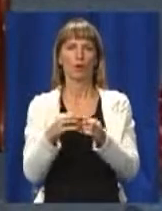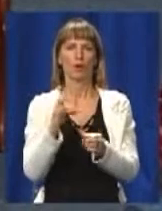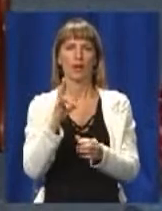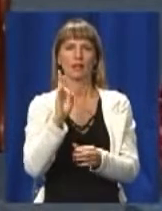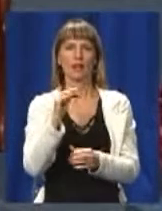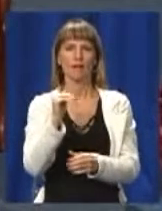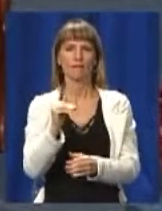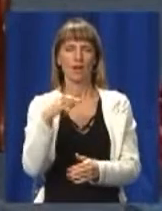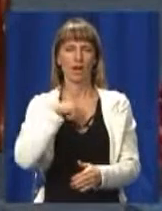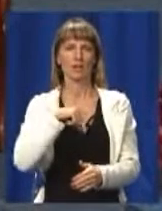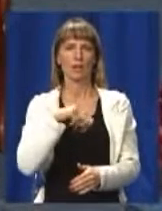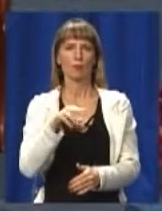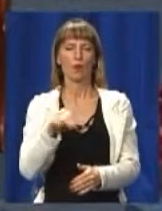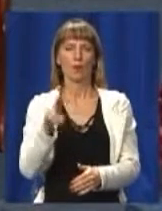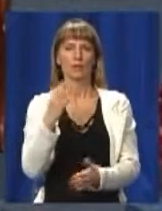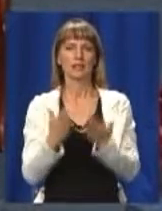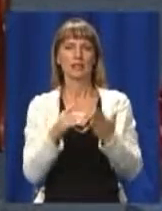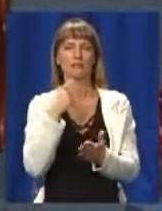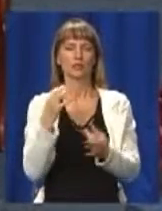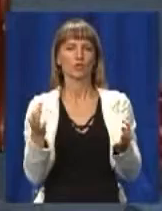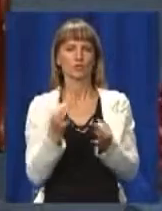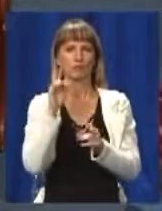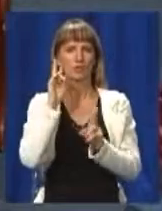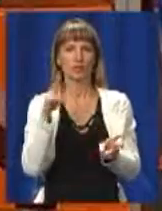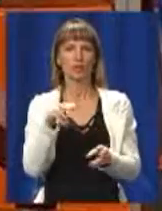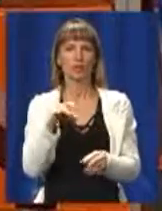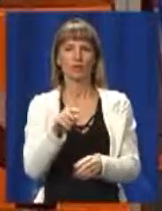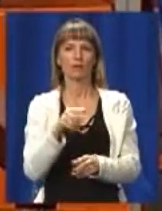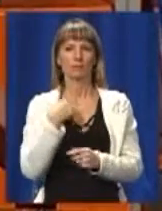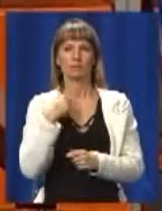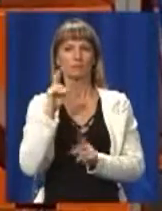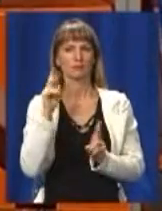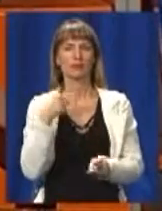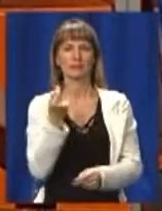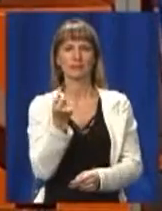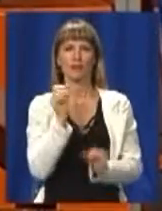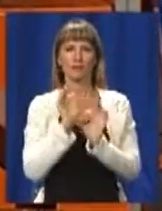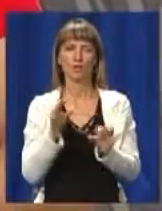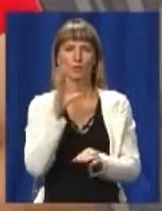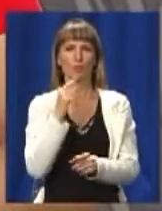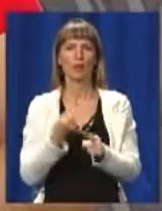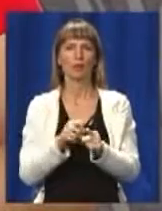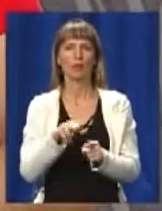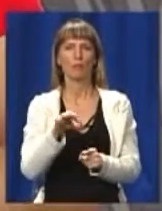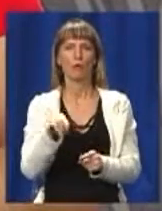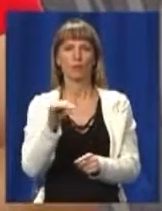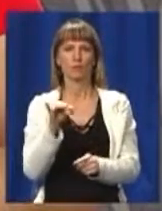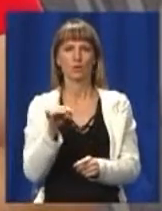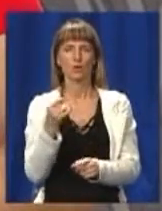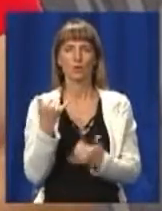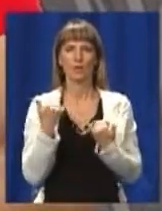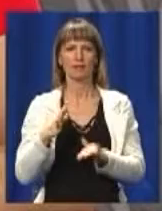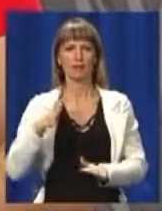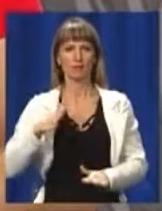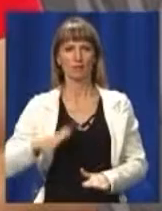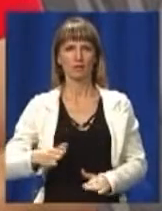МКФ. Характеристика породи. Якщо казати, нічого не знаєш про неї, ні? Я тобі трохи розповім. Собаки цієї породи дивно терплячі.